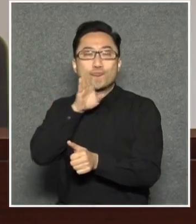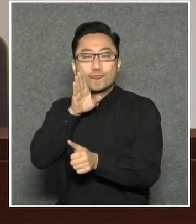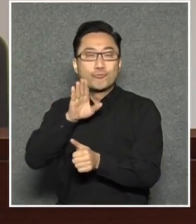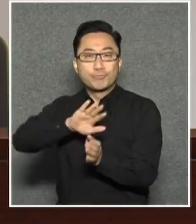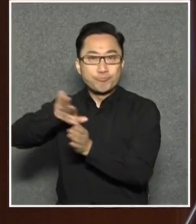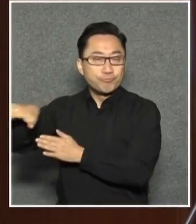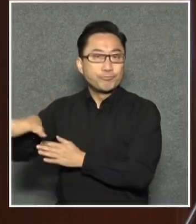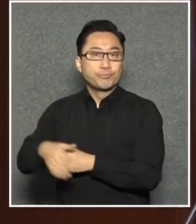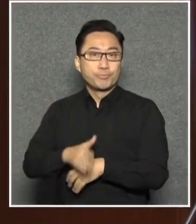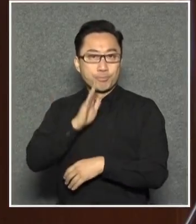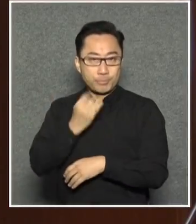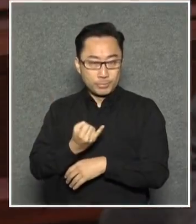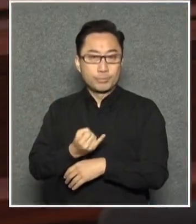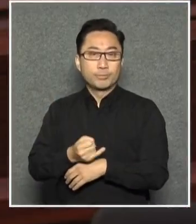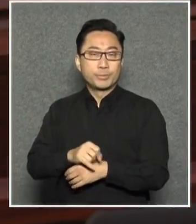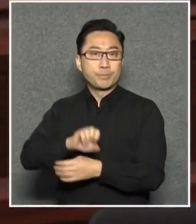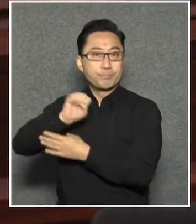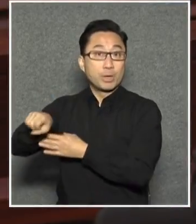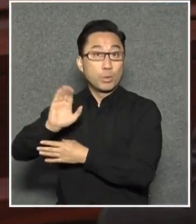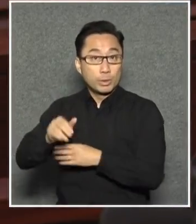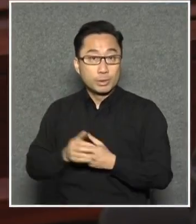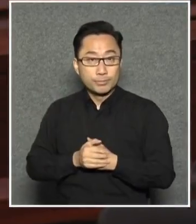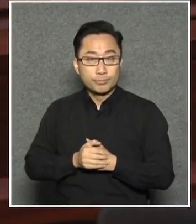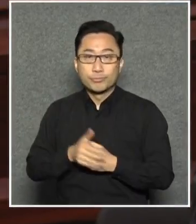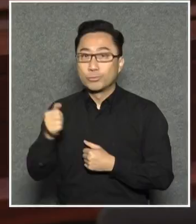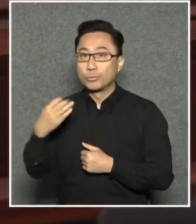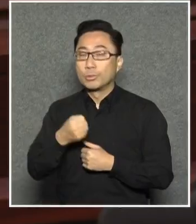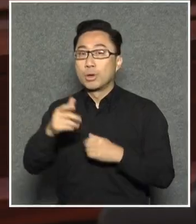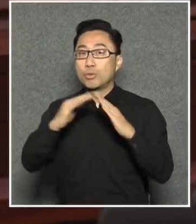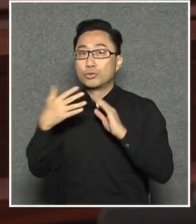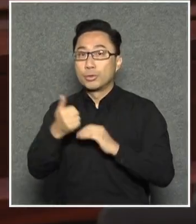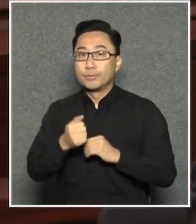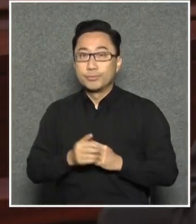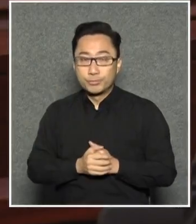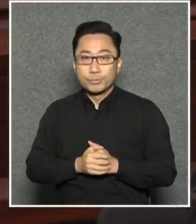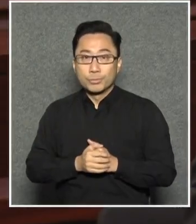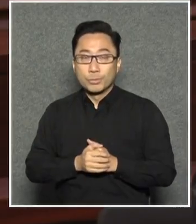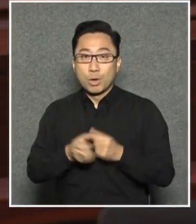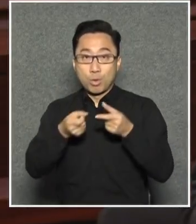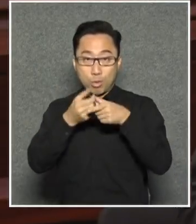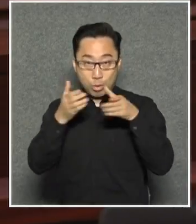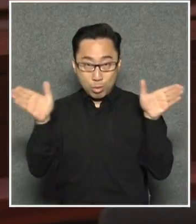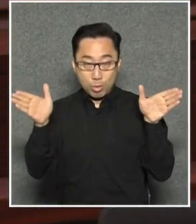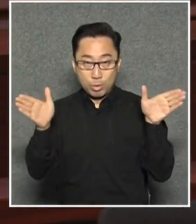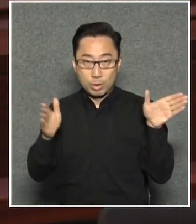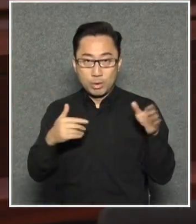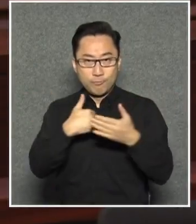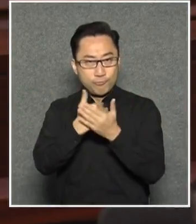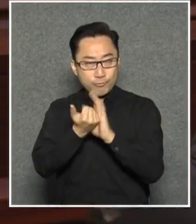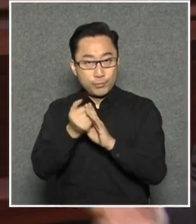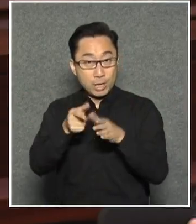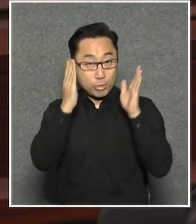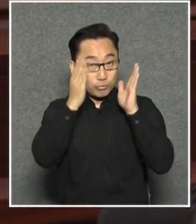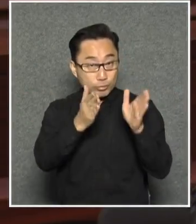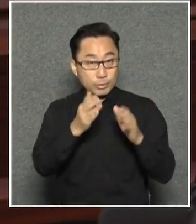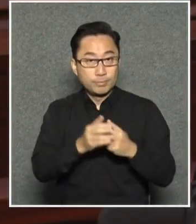的呢？ 局長。 對，主席，根據公開的途徑呢，就大家都清楚留意到了，沒